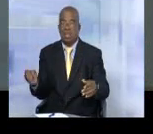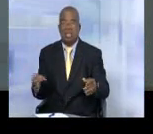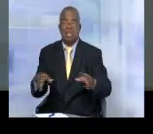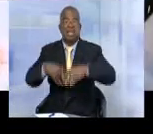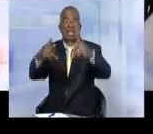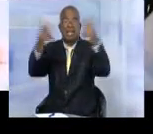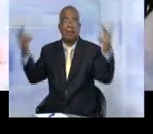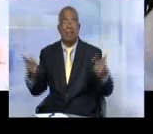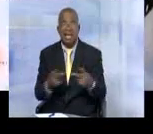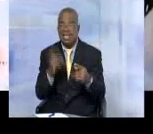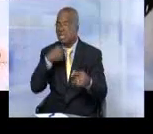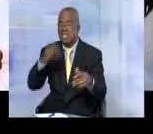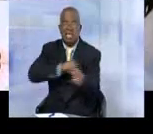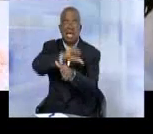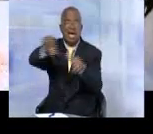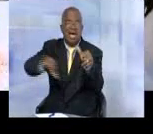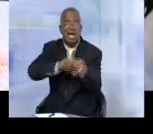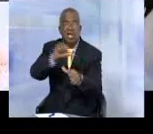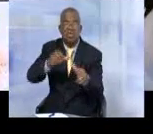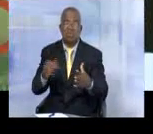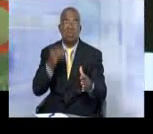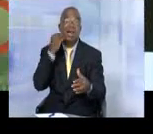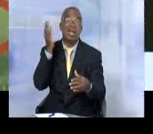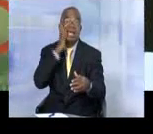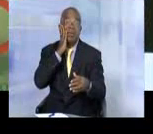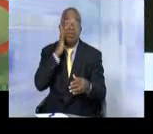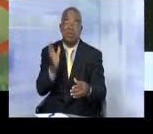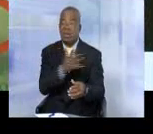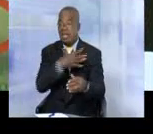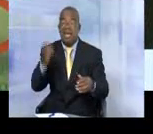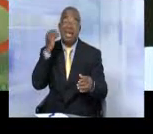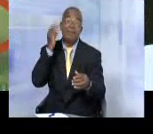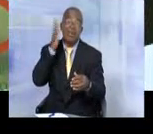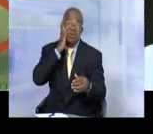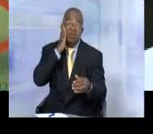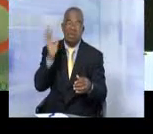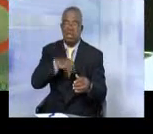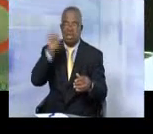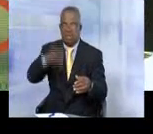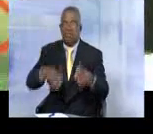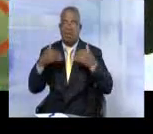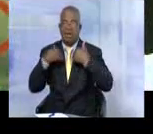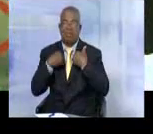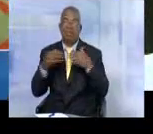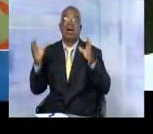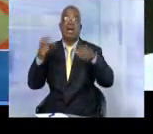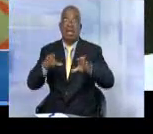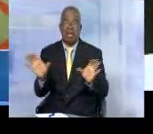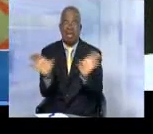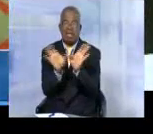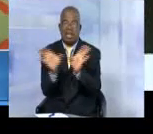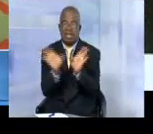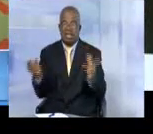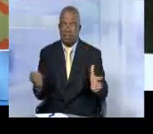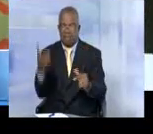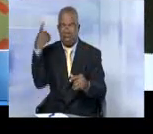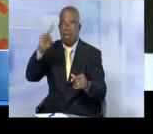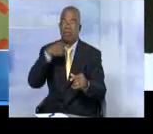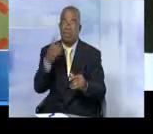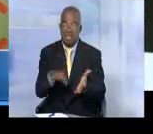loi foncière pour ainsi lever tout équivoque. Le foncier rural et le foncier urbain, la complexité des